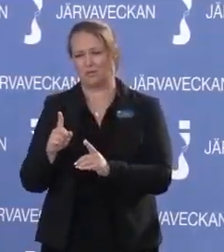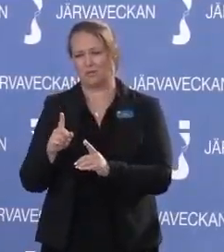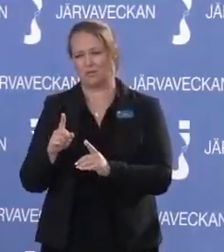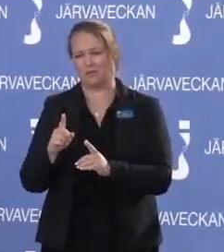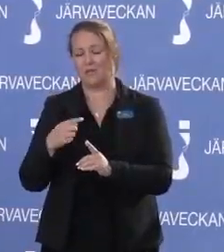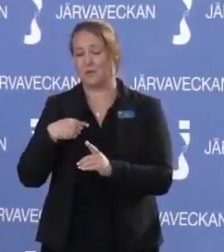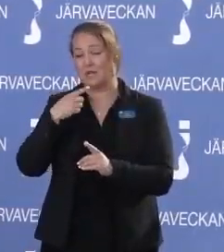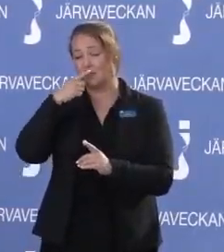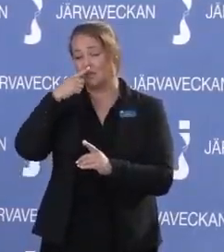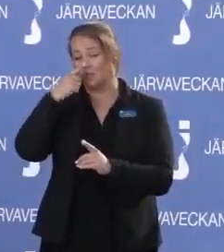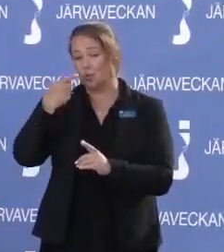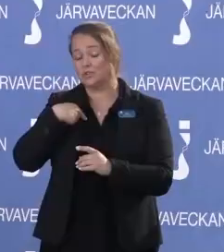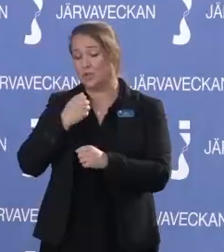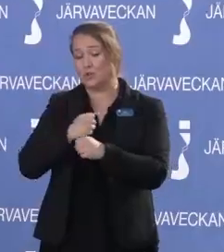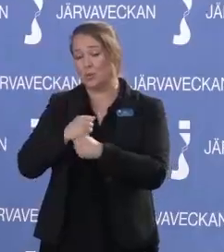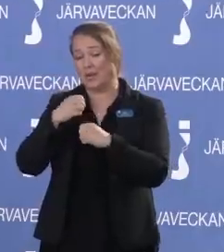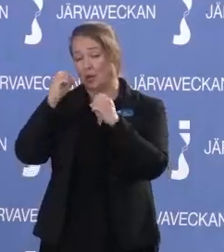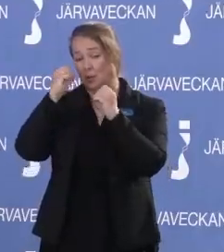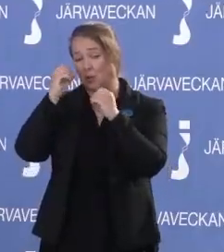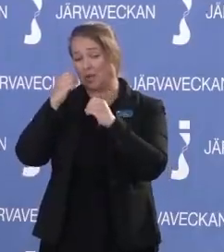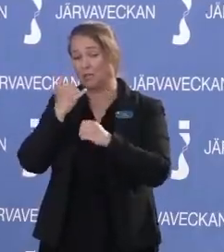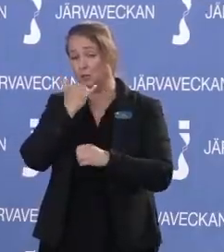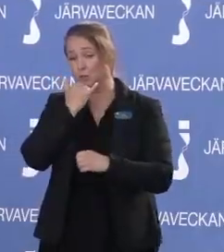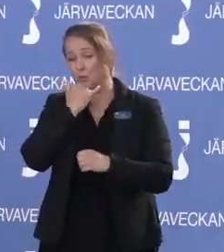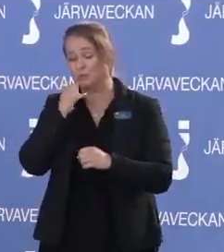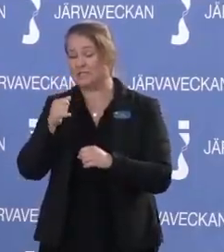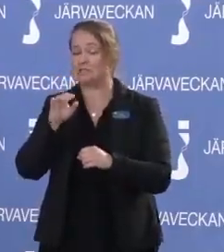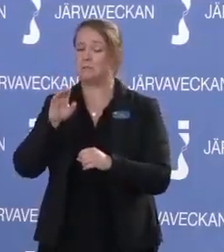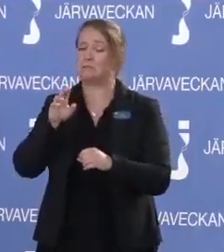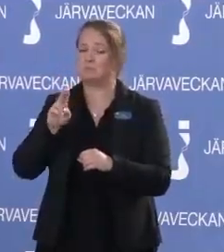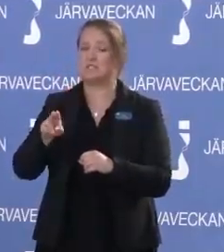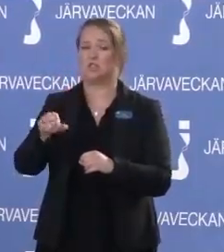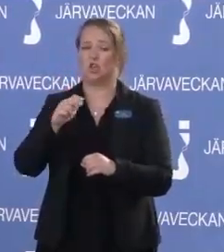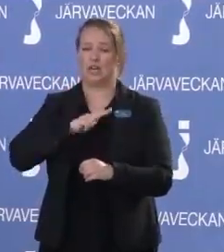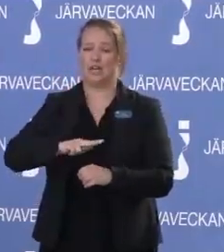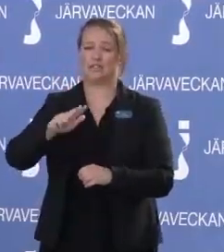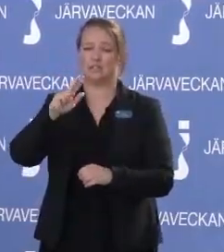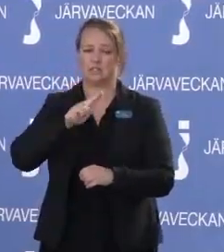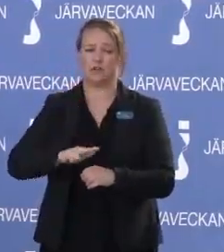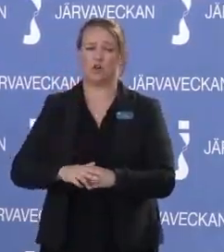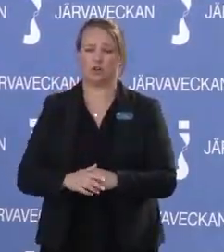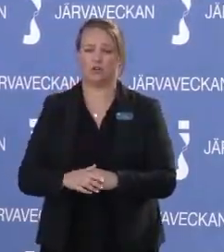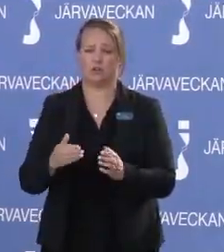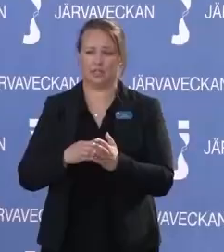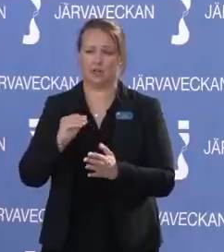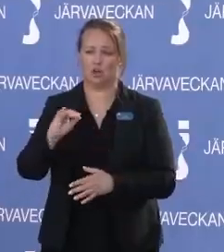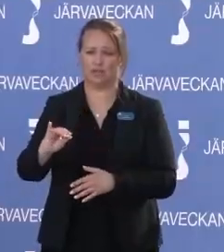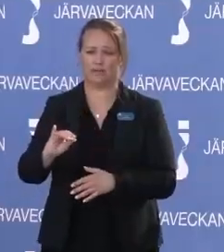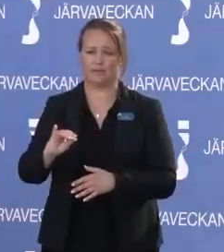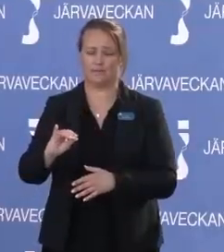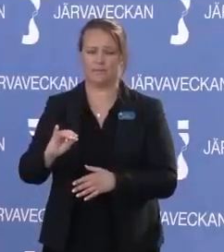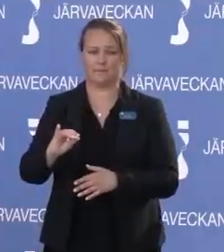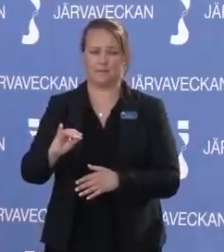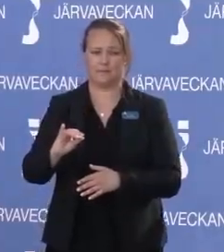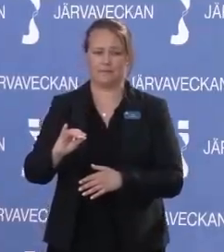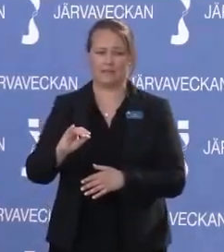över att jobba på Google, YouTube, där man har ett väldigt ansvarstagande förhållningssätt till AI. Så man ser